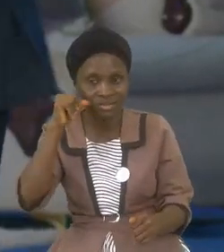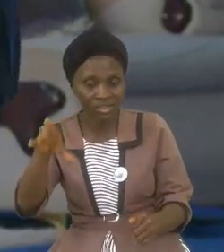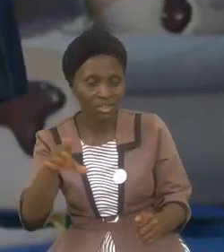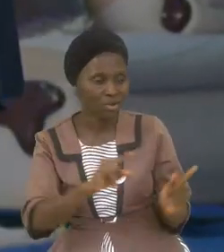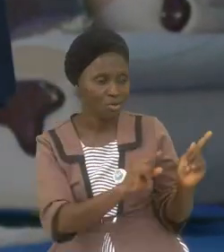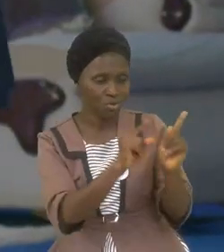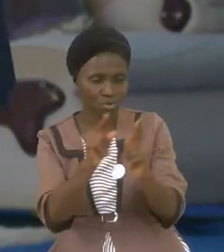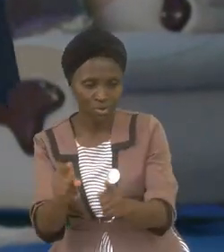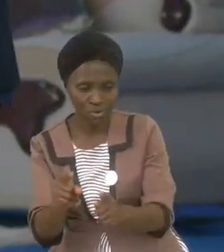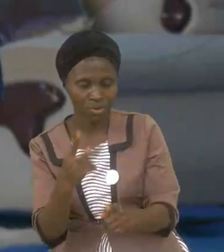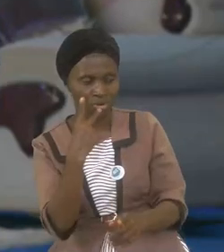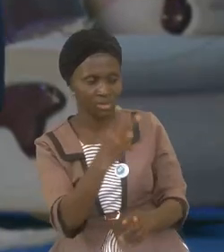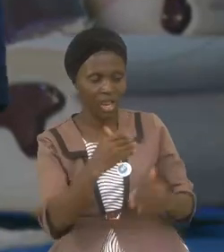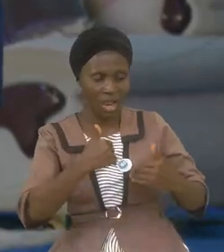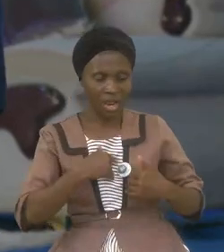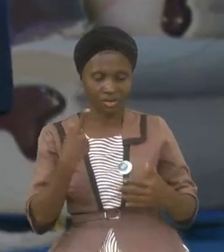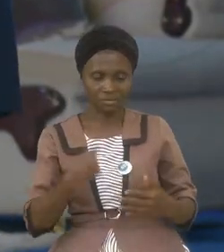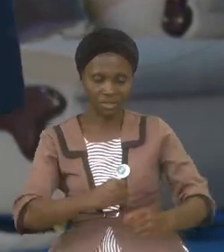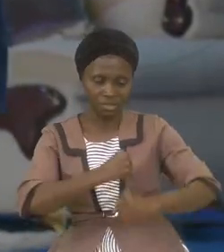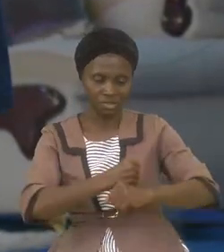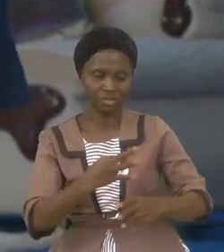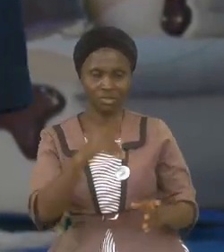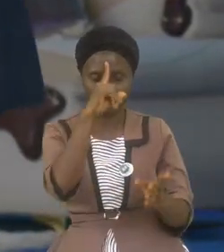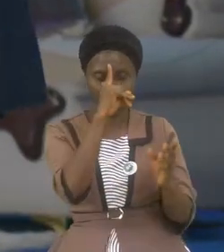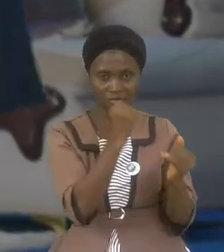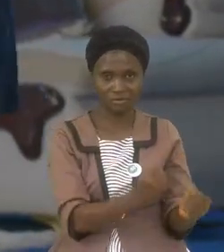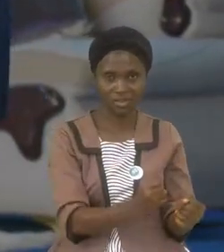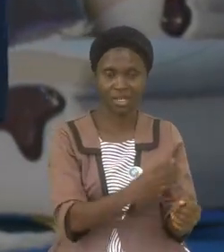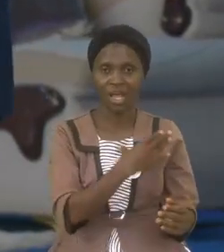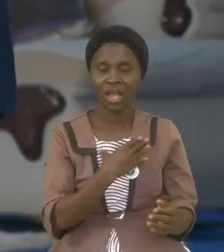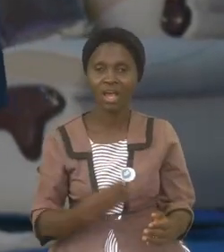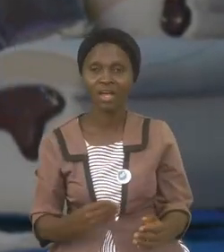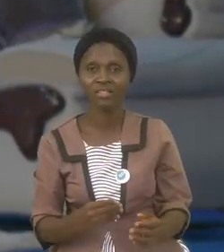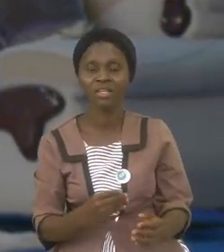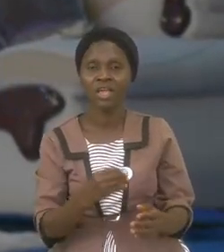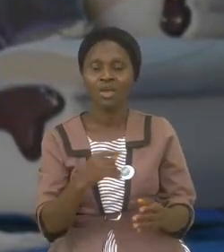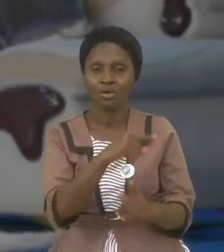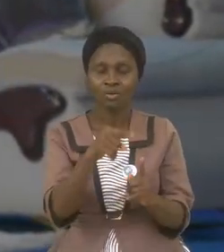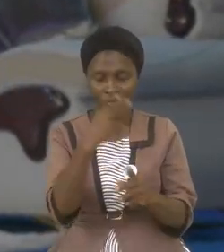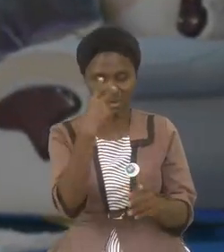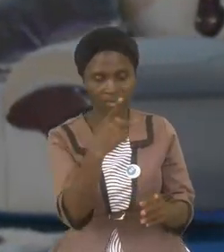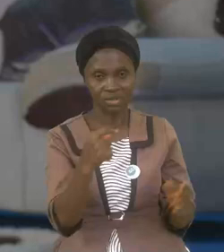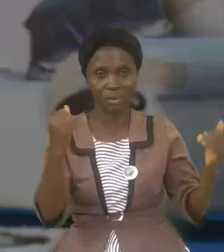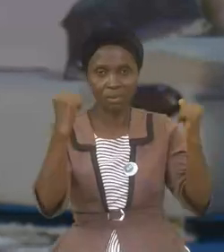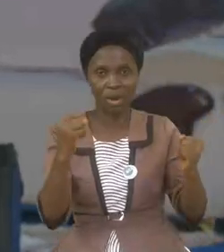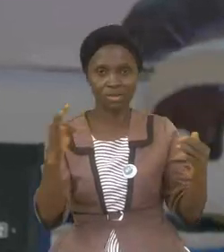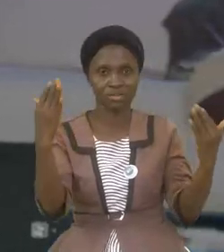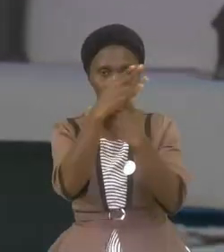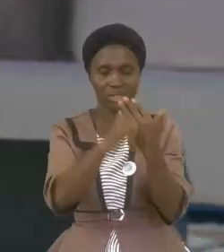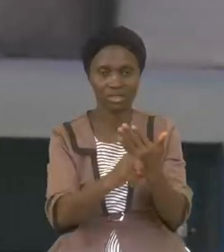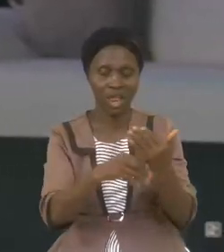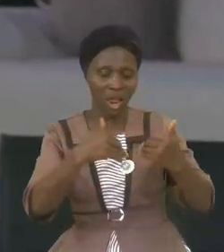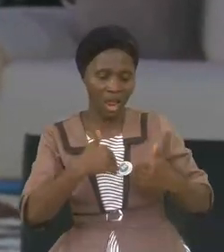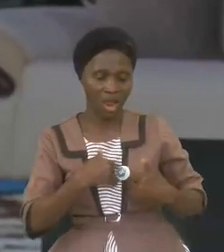va. La maladie vient, il a le bouclier de la foi. Et l'attaque vient, il a le bouclier de la foi. Et les paroles